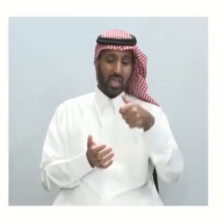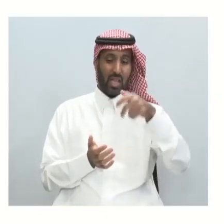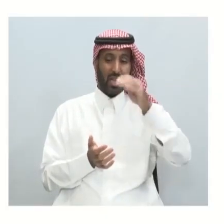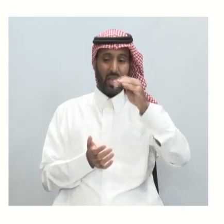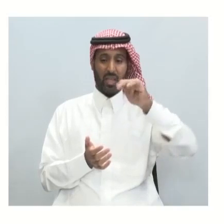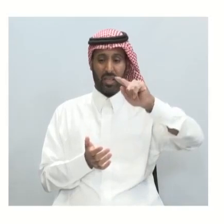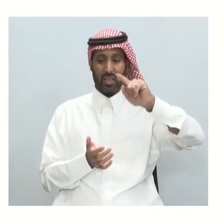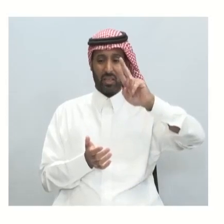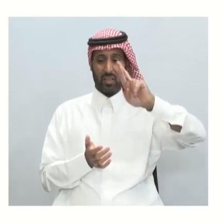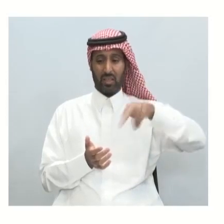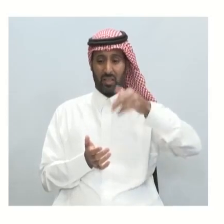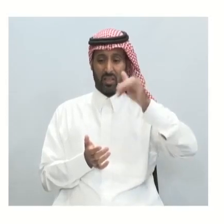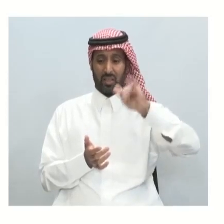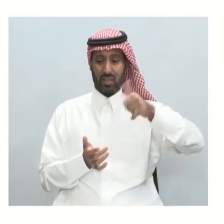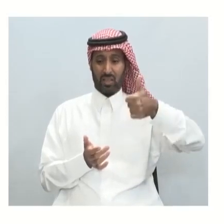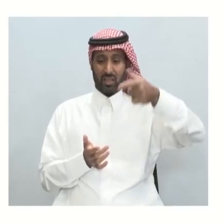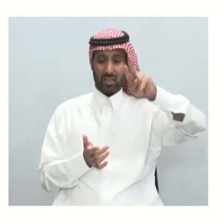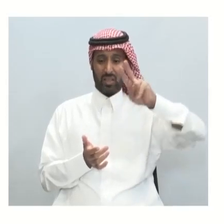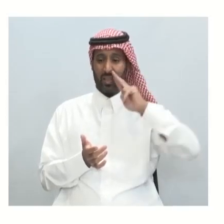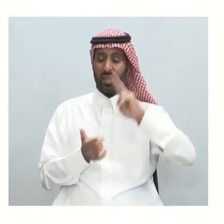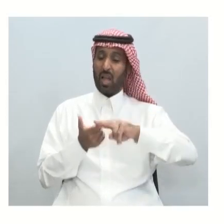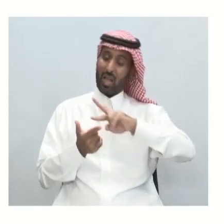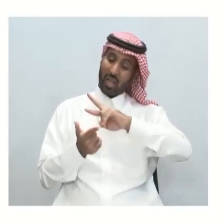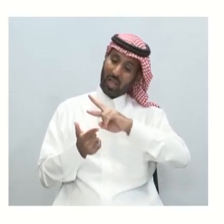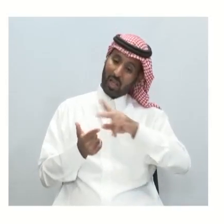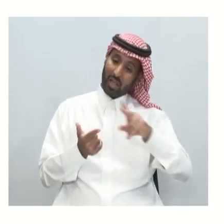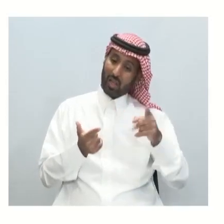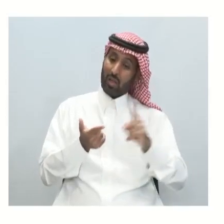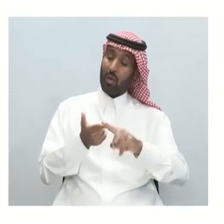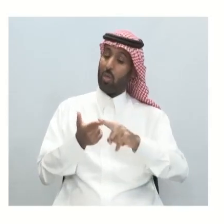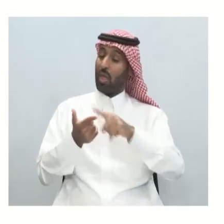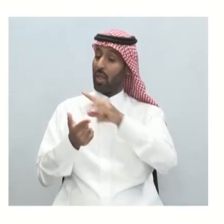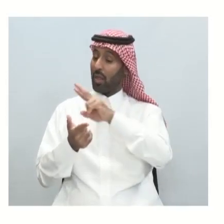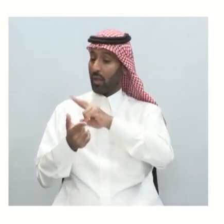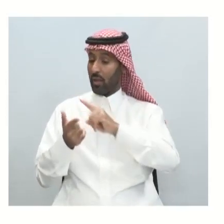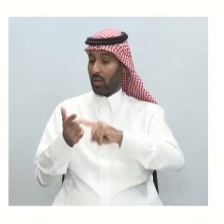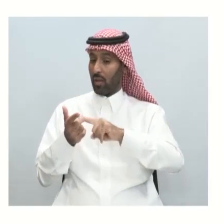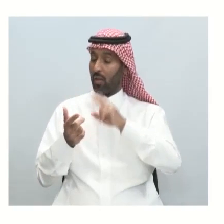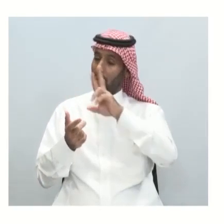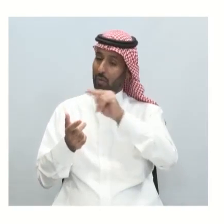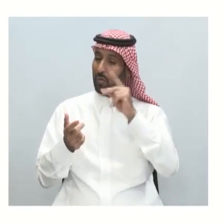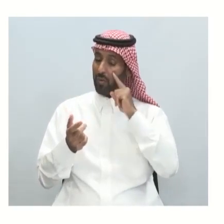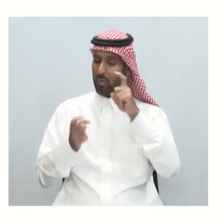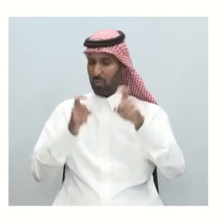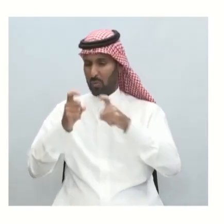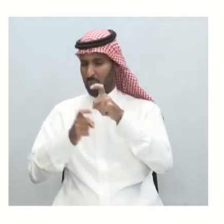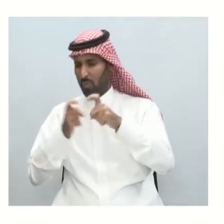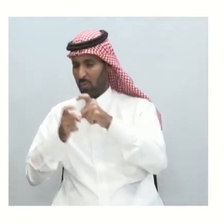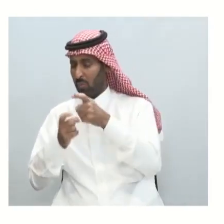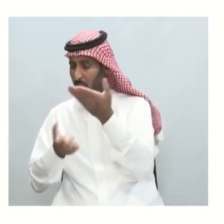اولا في الجزيئات ذات الروابط التساهميه القطبيه تكون الكثافه الالكترونيه غير